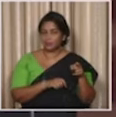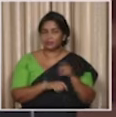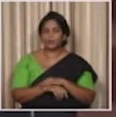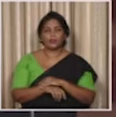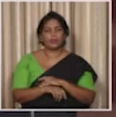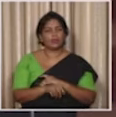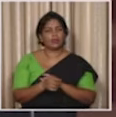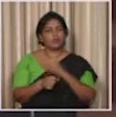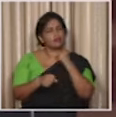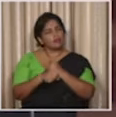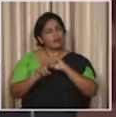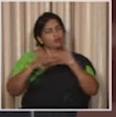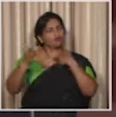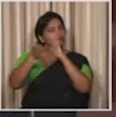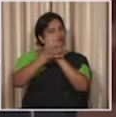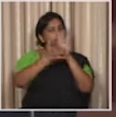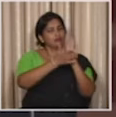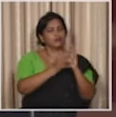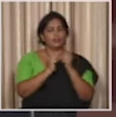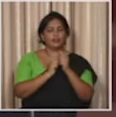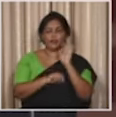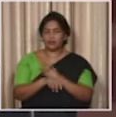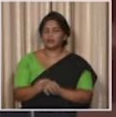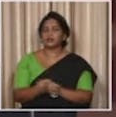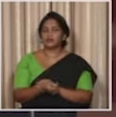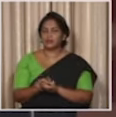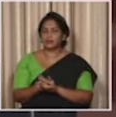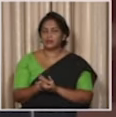හැම ආණ්ඩුවත් එක්කම යම් දේවල් කෙරුවා.